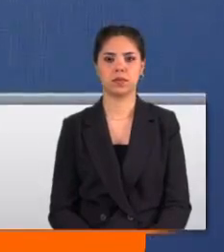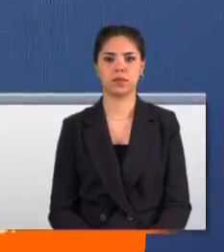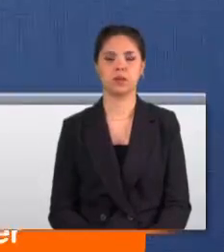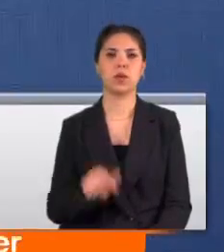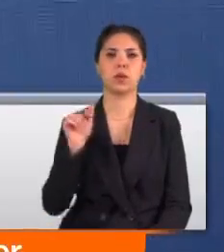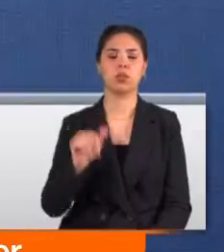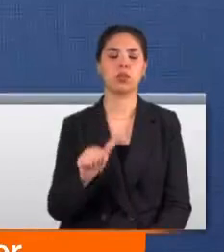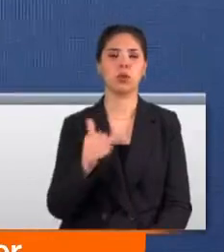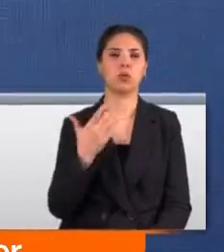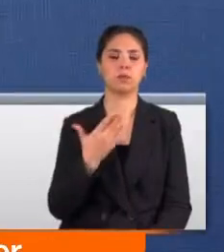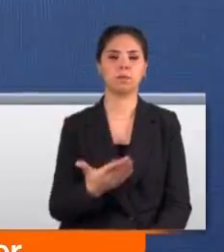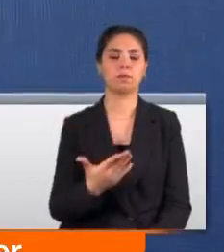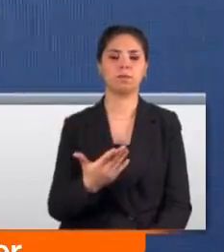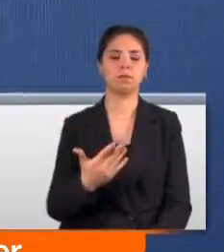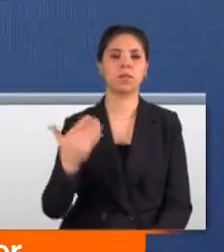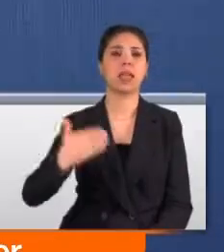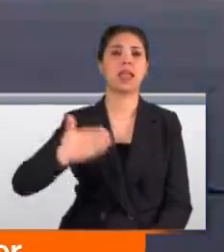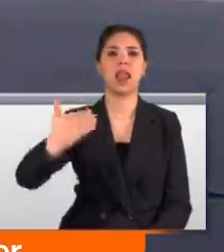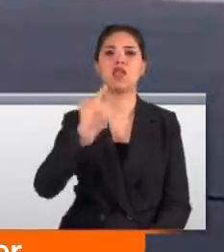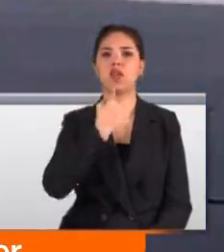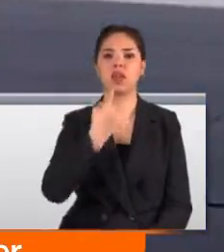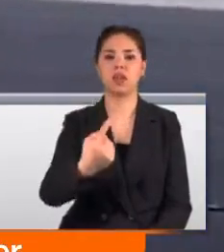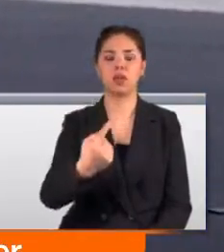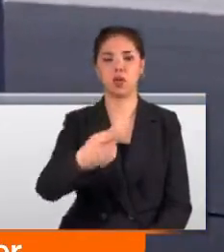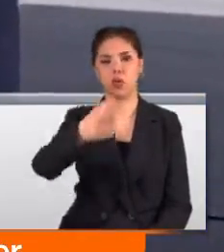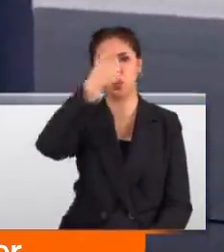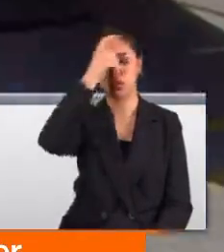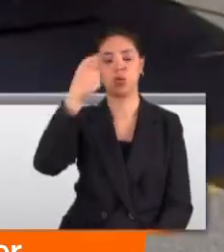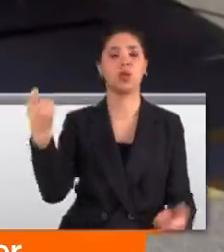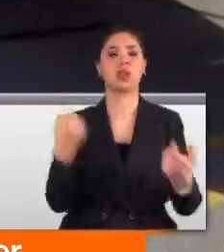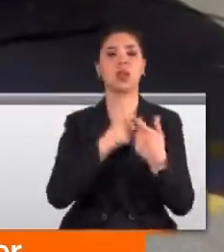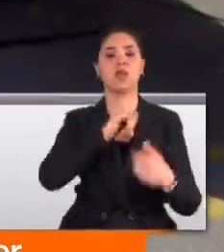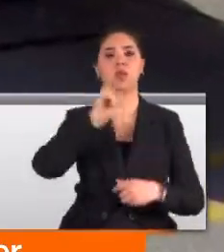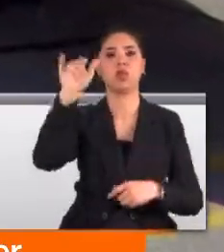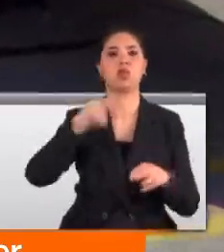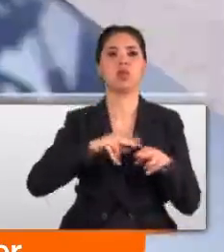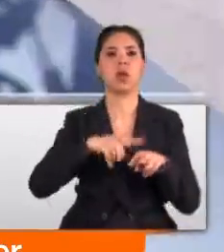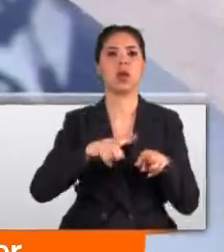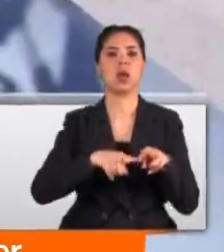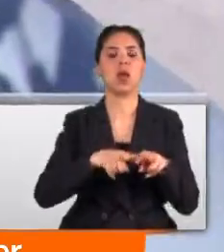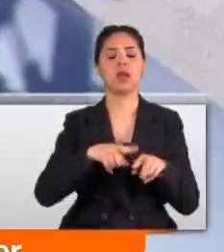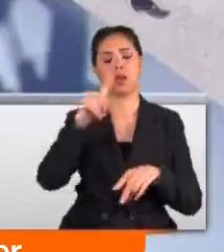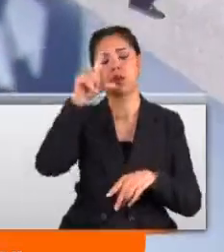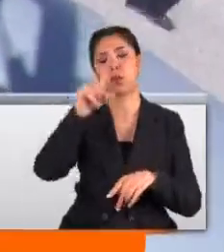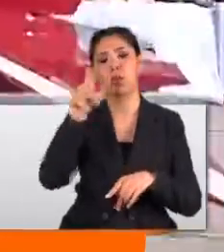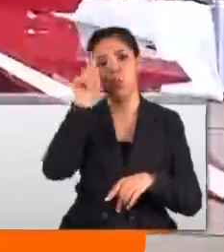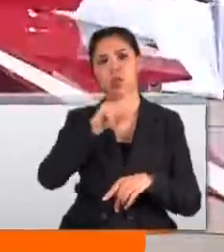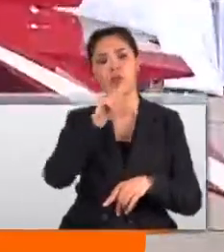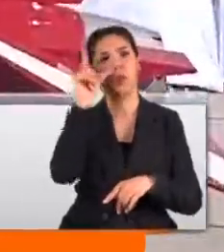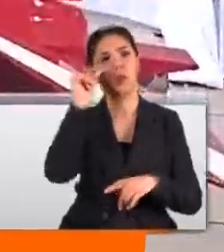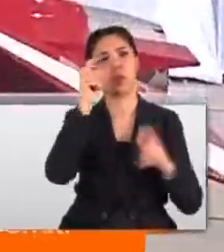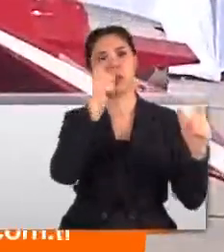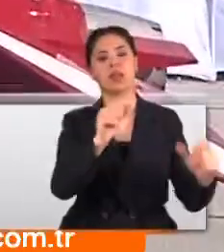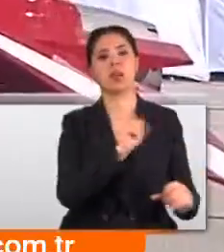Bugün İstikbal diyoruz. Yerli savaş uçağı Kaan, Yunanistan'da büyük tedirginliğe yol açtı.